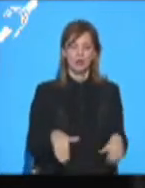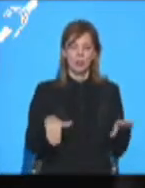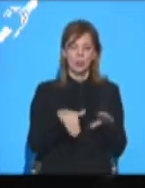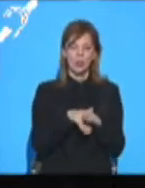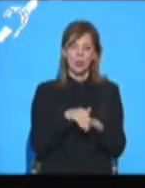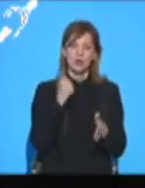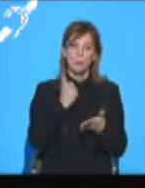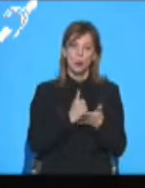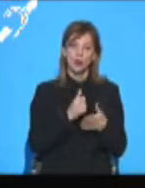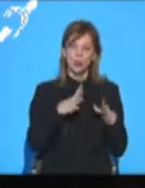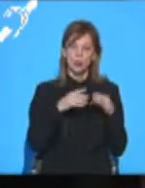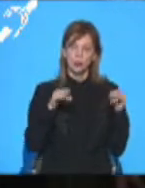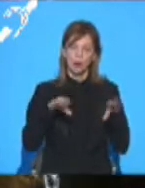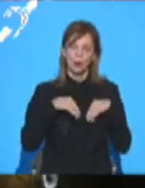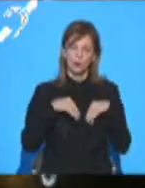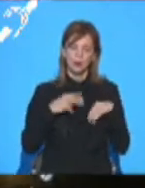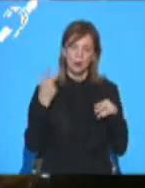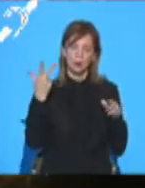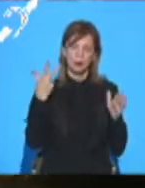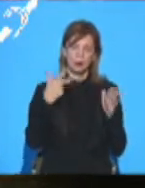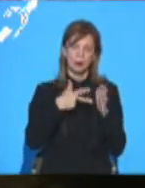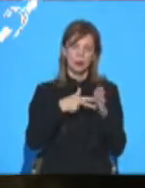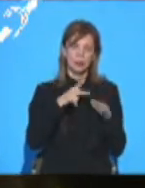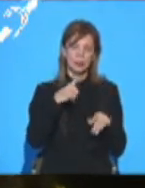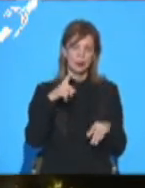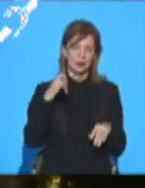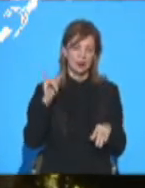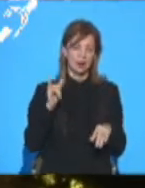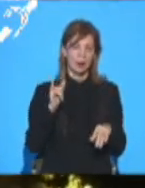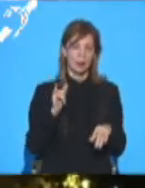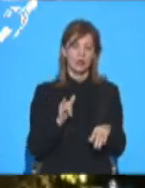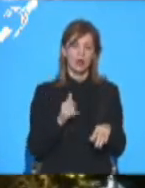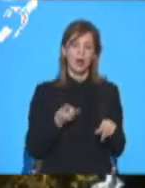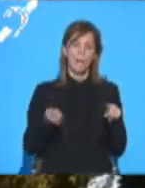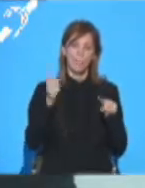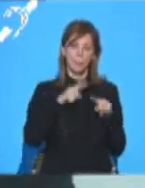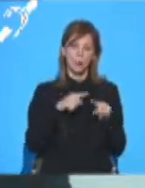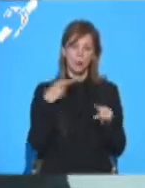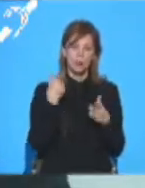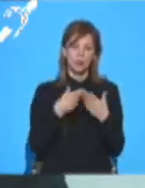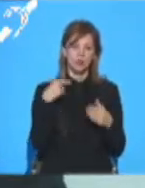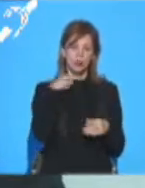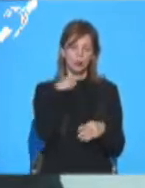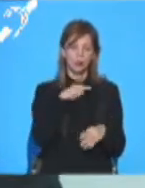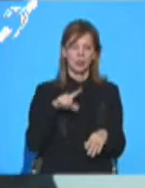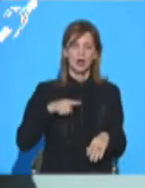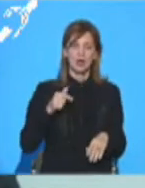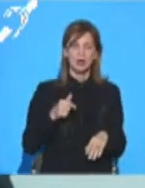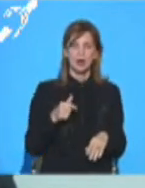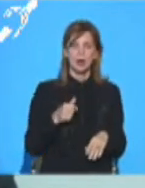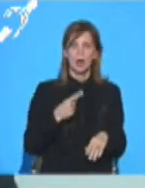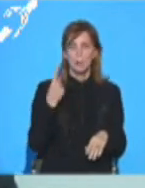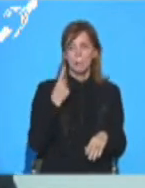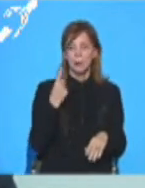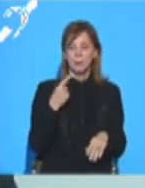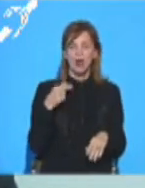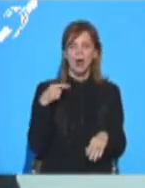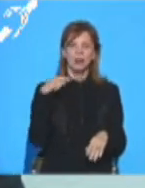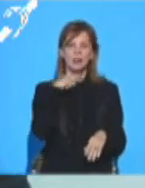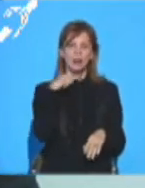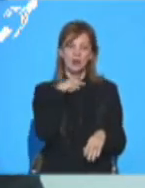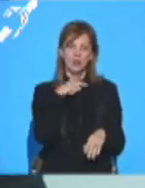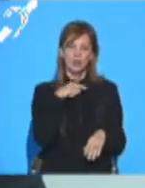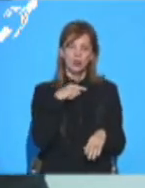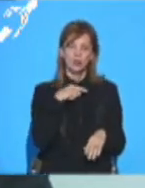Angajații Poștei Române au primit câte 300 de lei prima de Crăciun. Cred că e un caz unicat în companie. Prima de Crăciun nu numai că a fost la